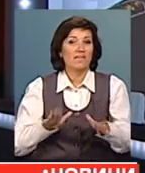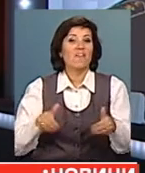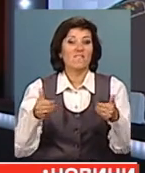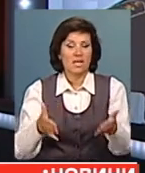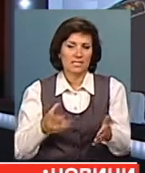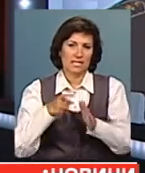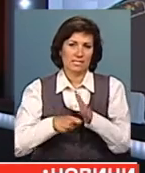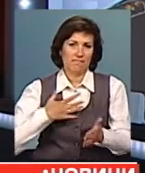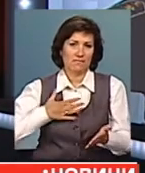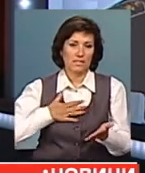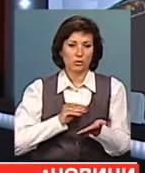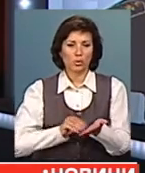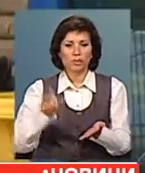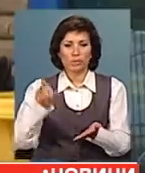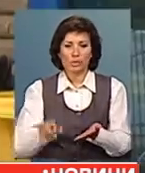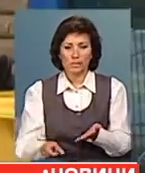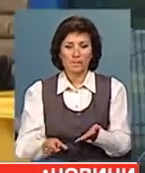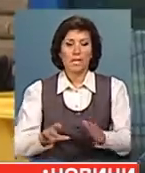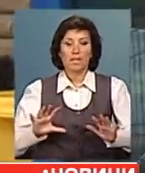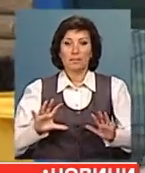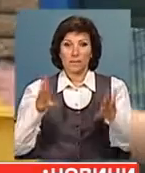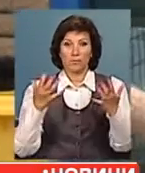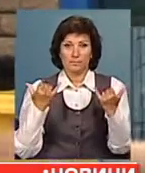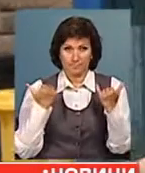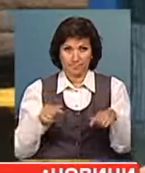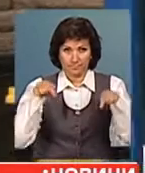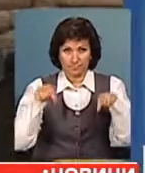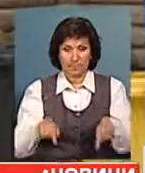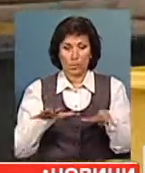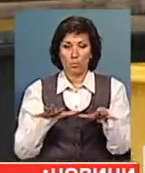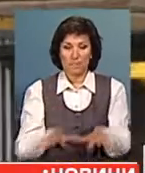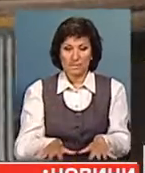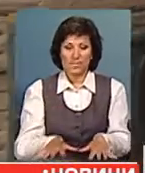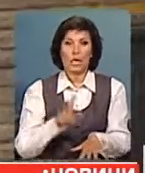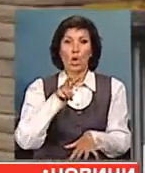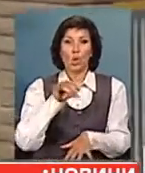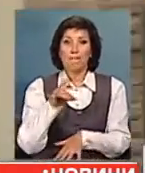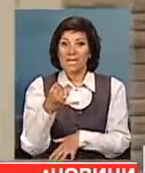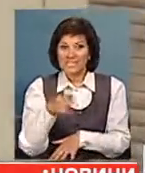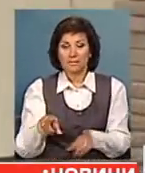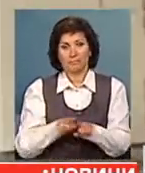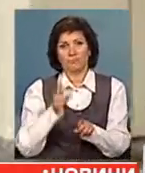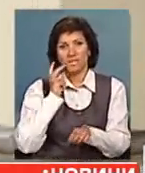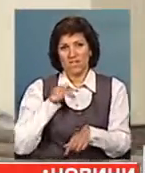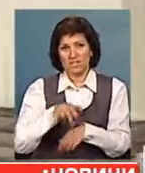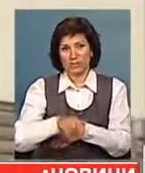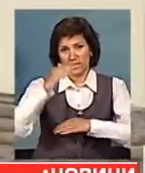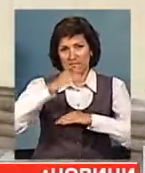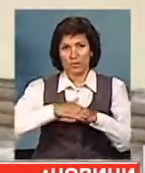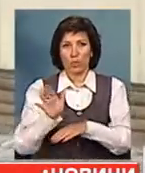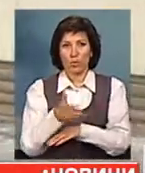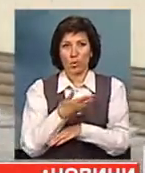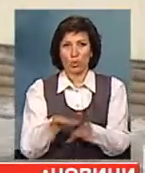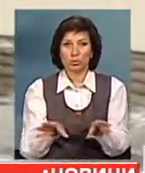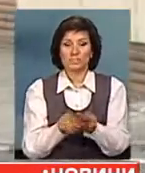дізнавався Володимир Карабан. Інцидент стався саме на цьому місці. Валерій Людмирський, як завжди, вийшов на вечірню